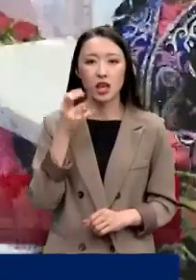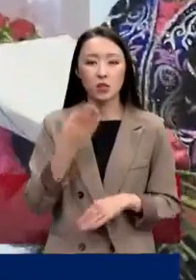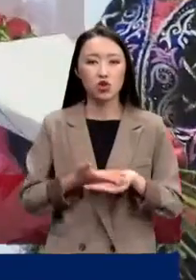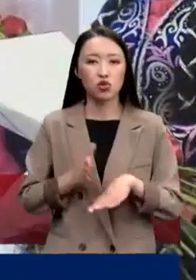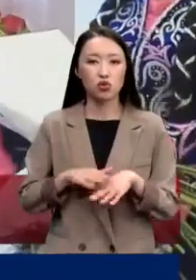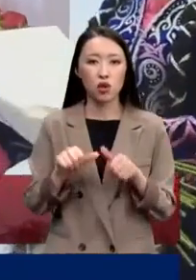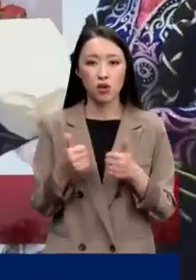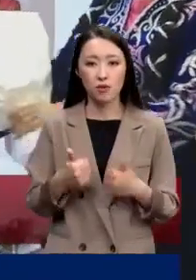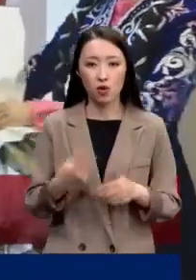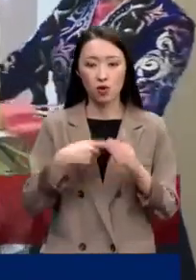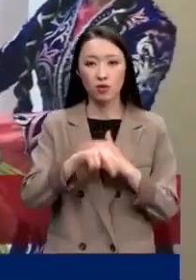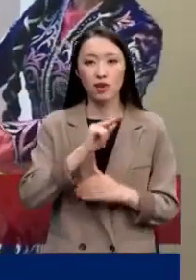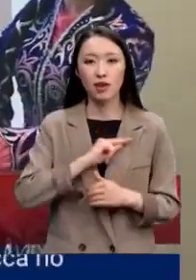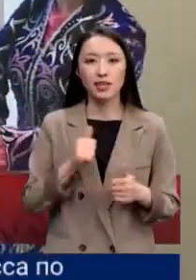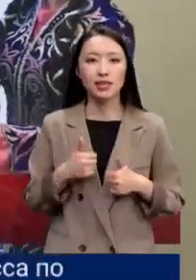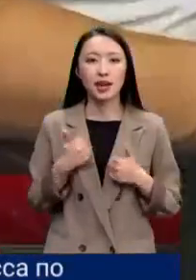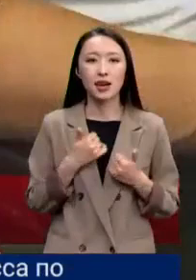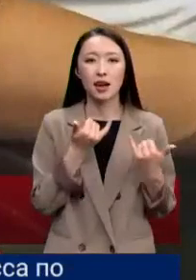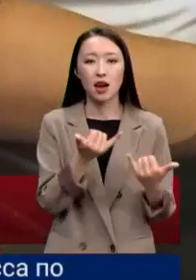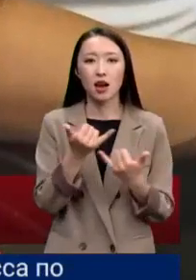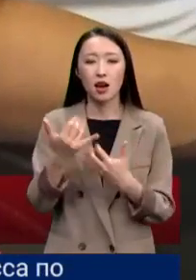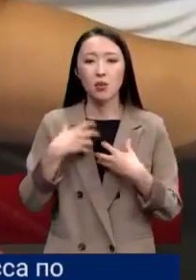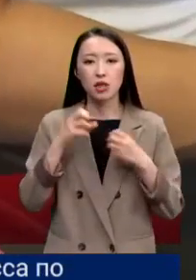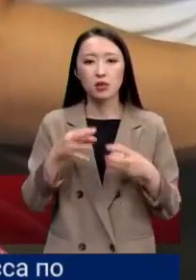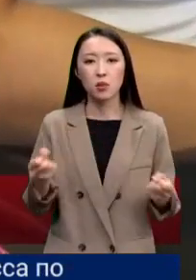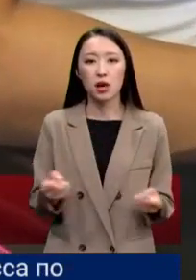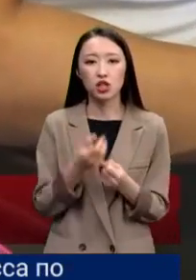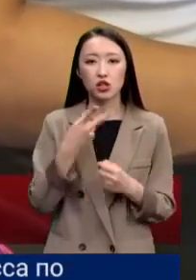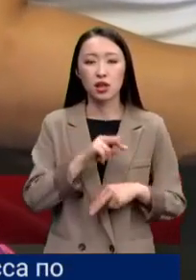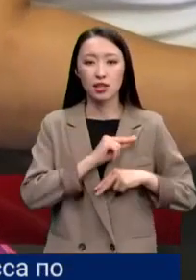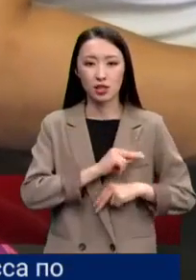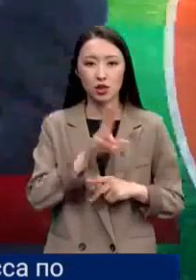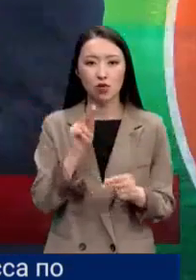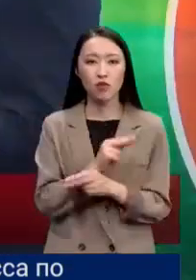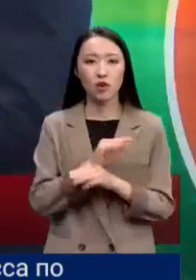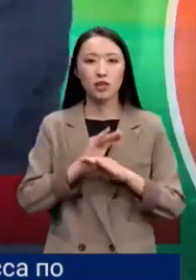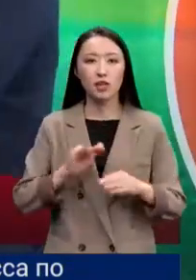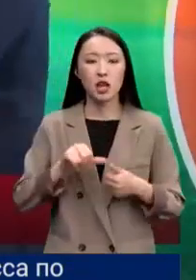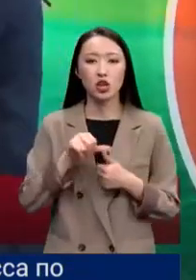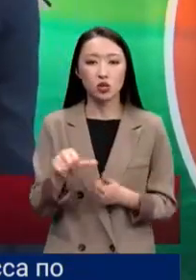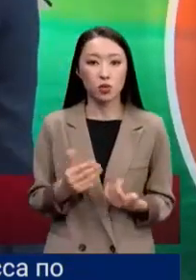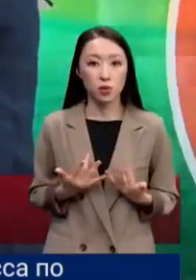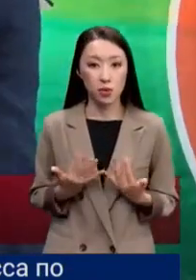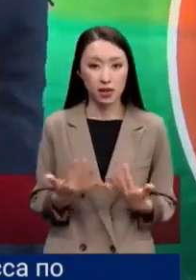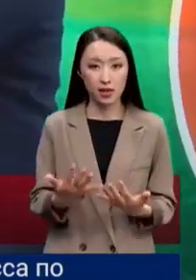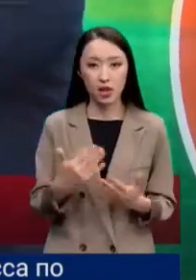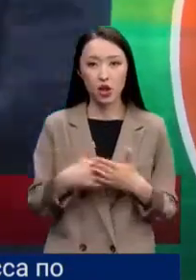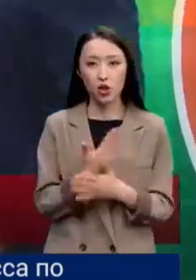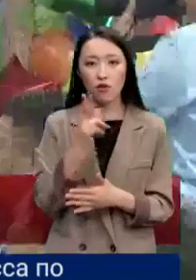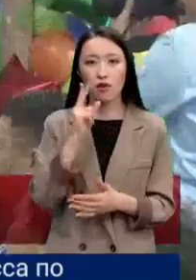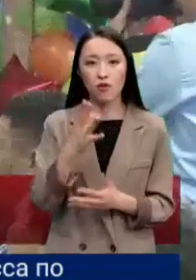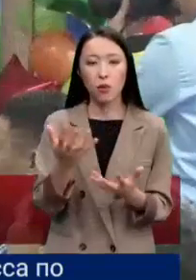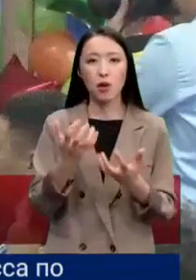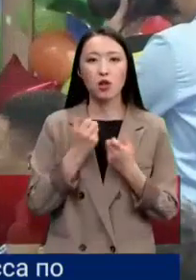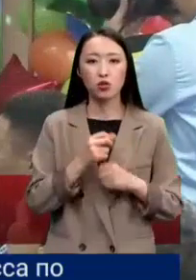тяжелой формы. Холдинги, между тем, стараются оказывать максимальную поддержку для сотрудников, воспитывающих детей с особыми потребностями. Новые квартиры